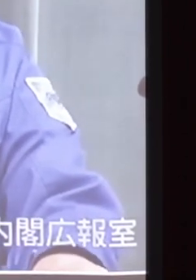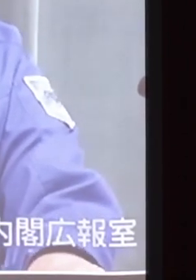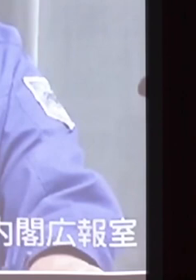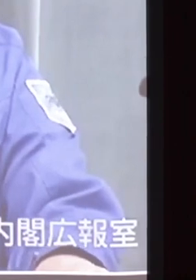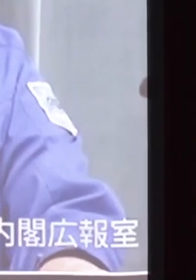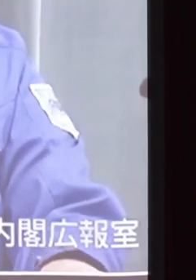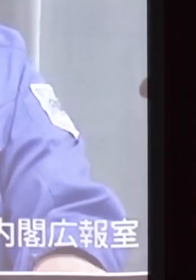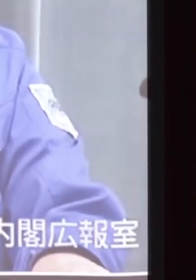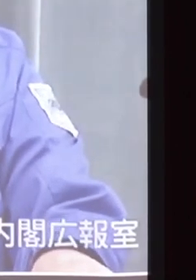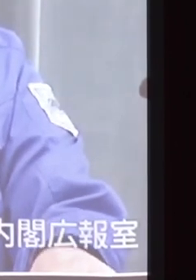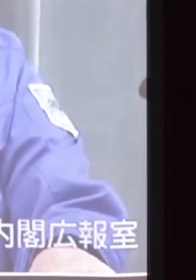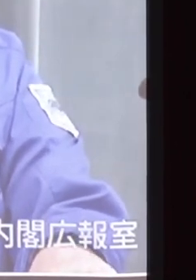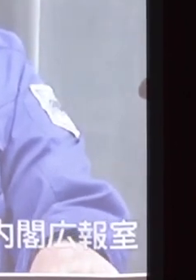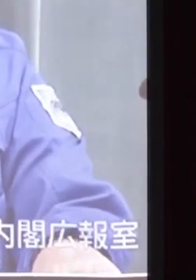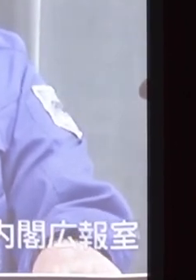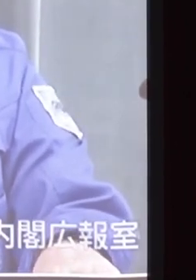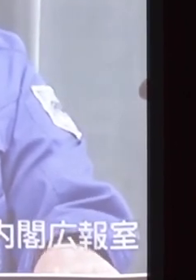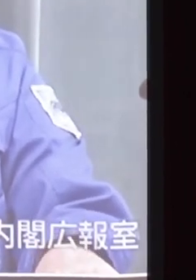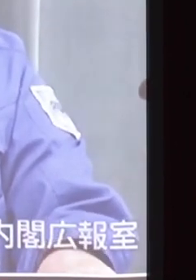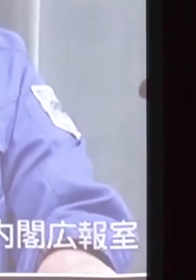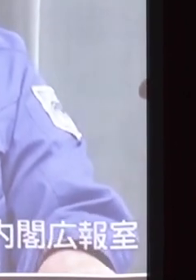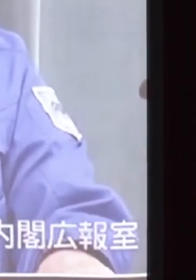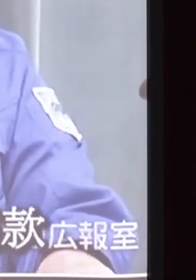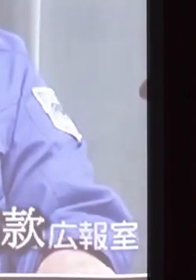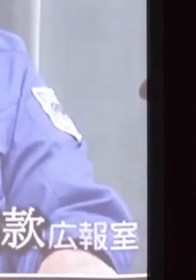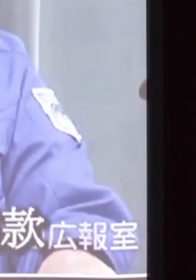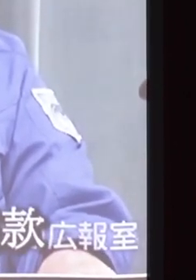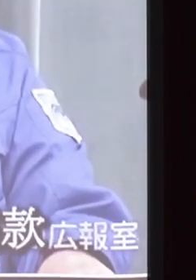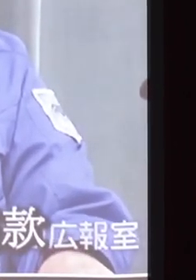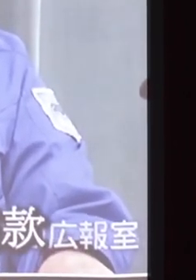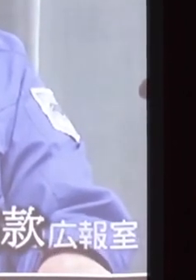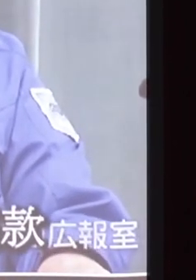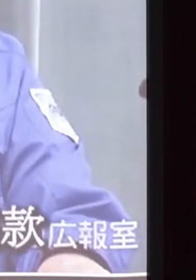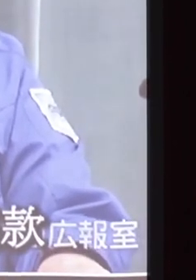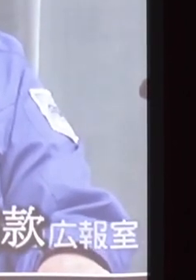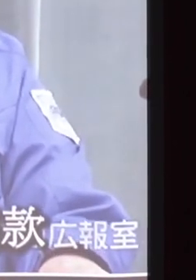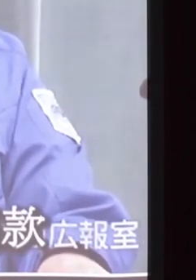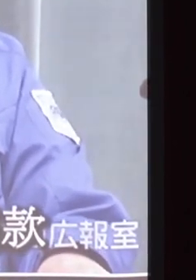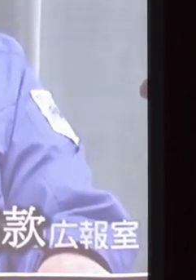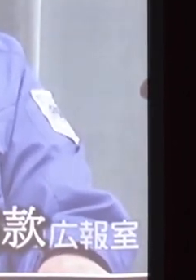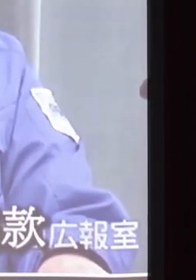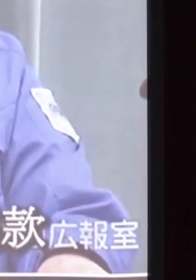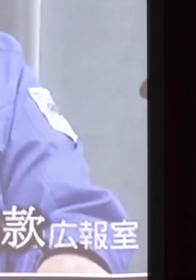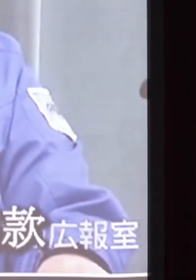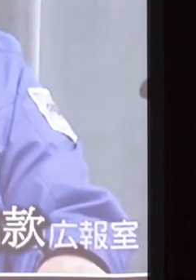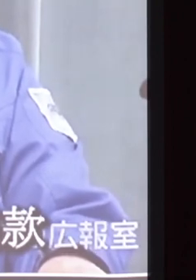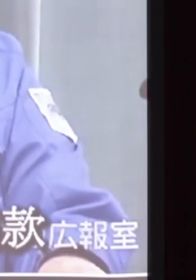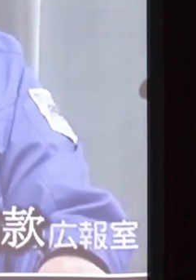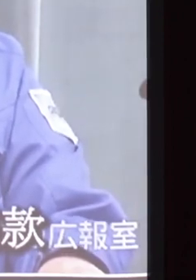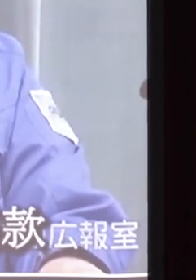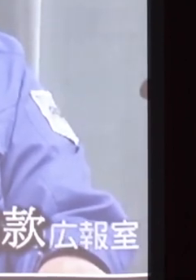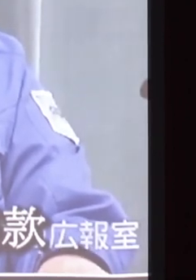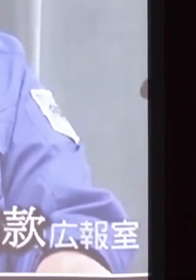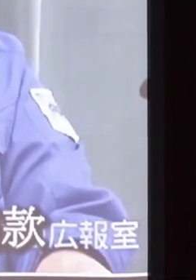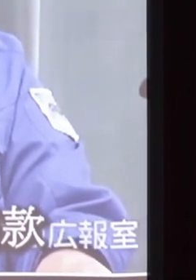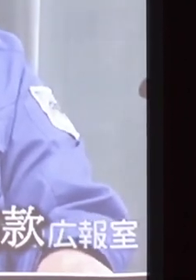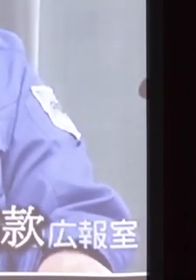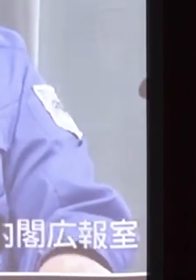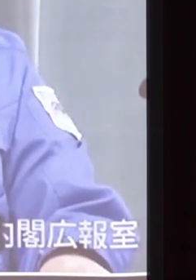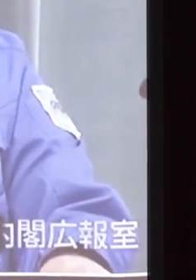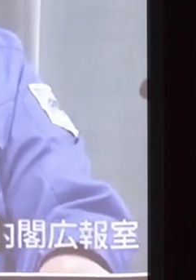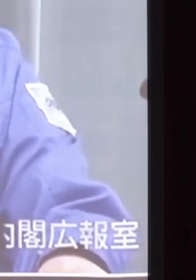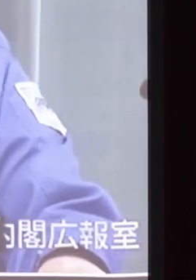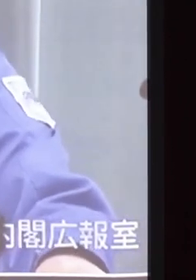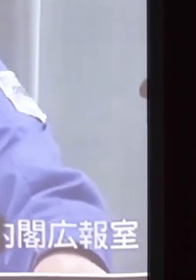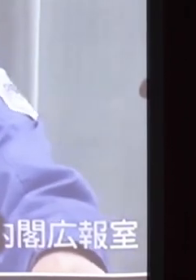に台湾からは発生直後に当局から6000万円の支援の申し出を受けたほか、